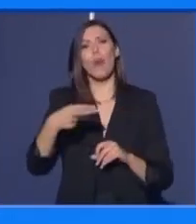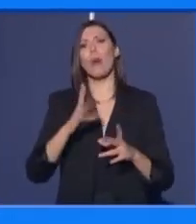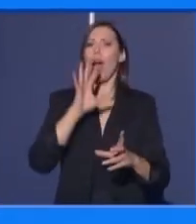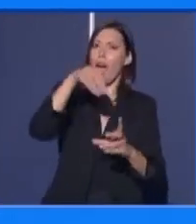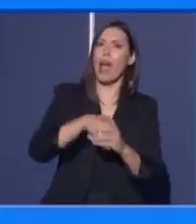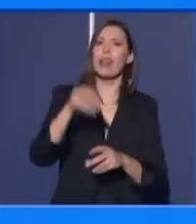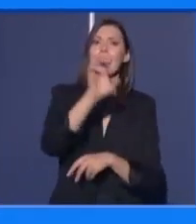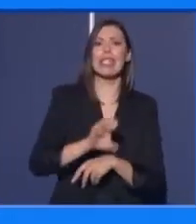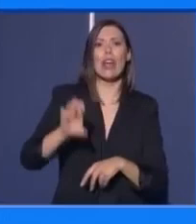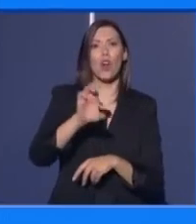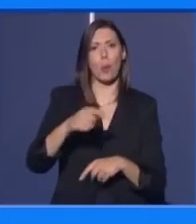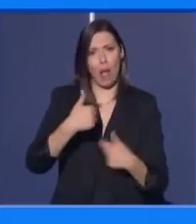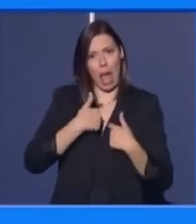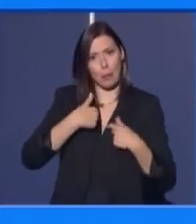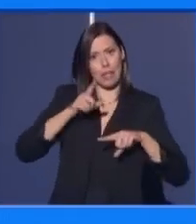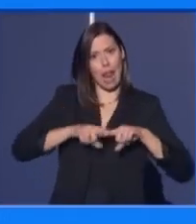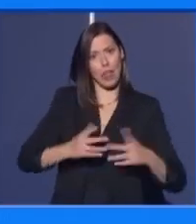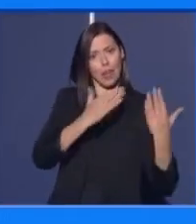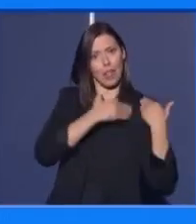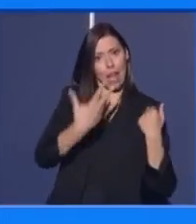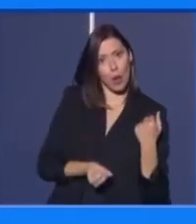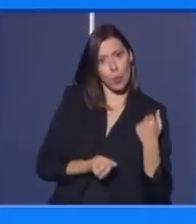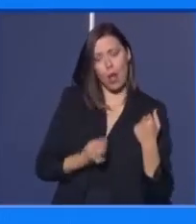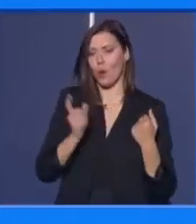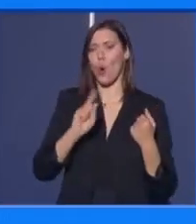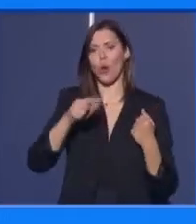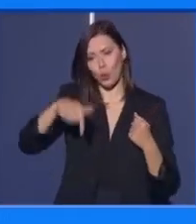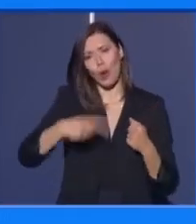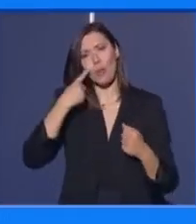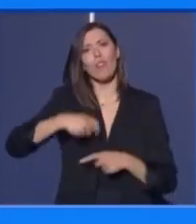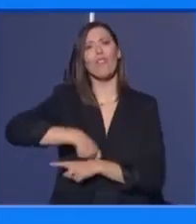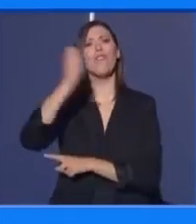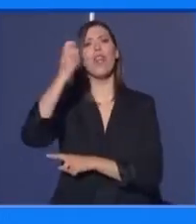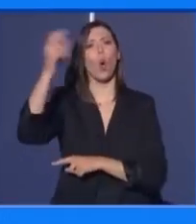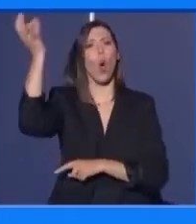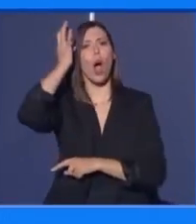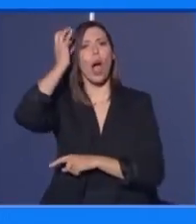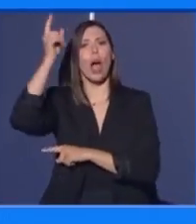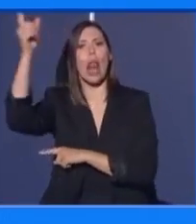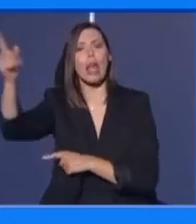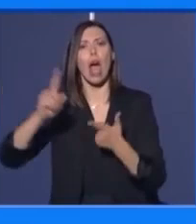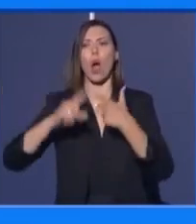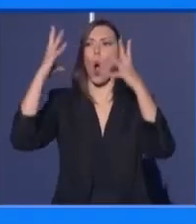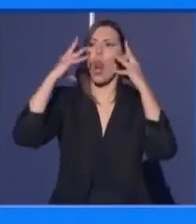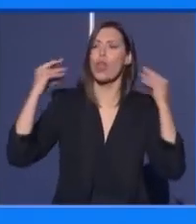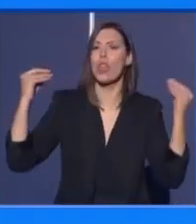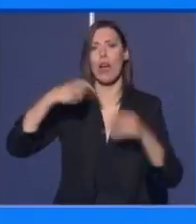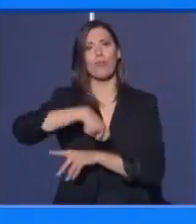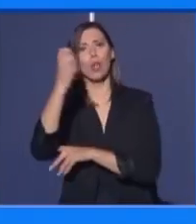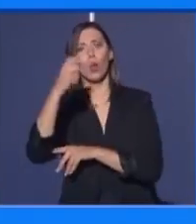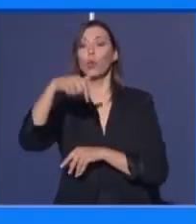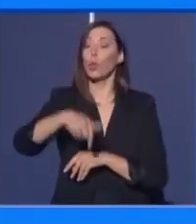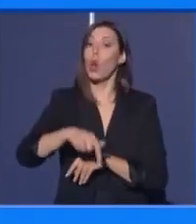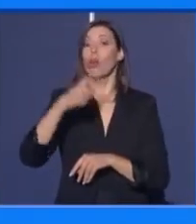άλλες χώρες να βάλουν βέτο. Και αυτό έγινε. Η Γαλλία, η Ολλανδία και η Δανία άσκησαν βέτο. Ενώ και η Βουλγαρία βλέπει